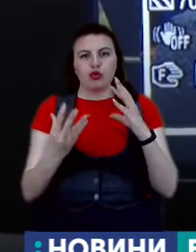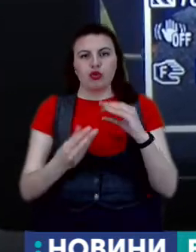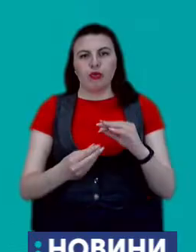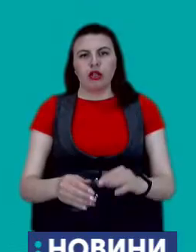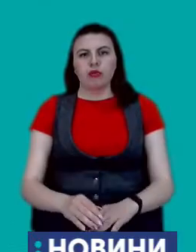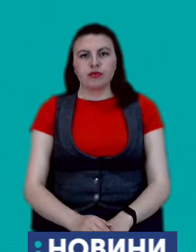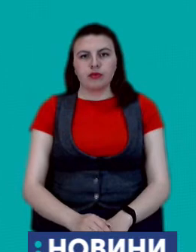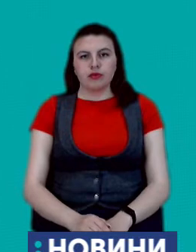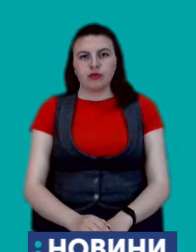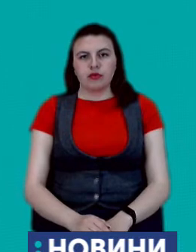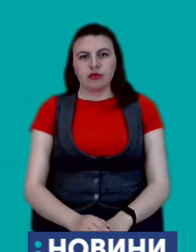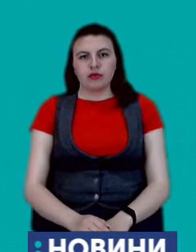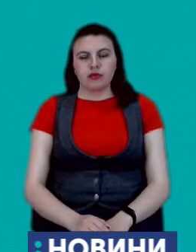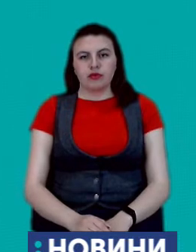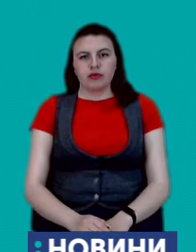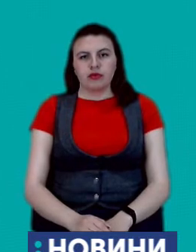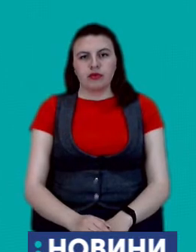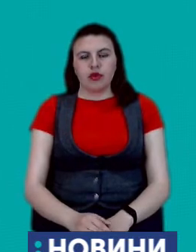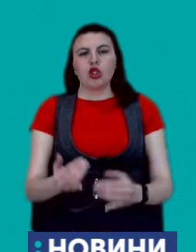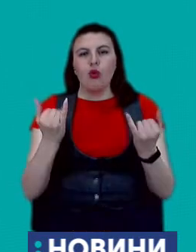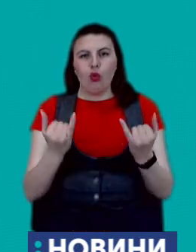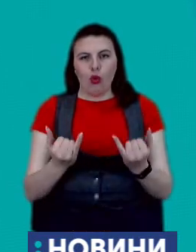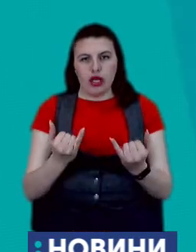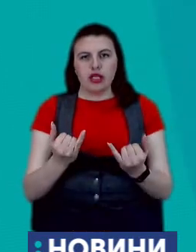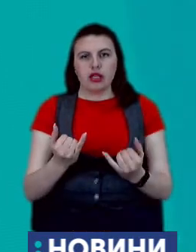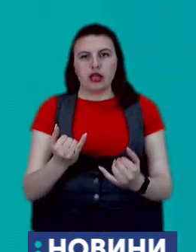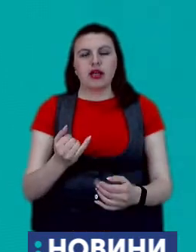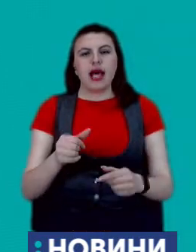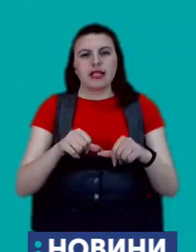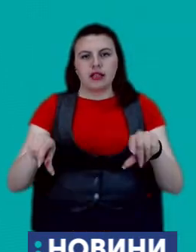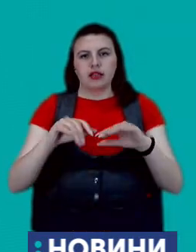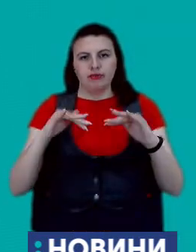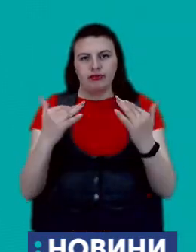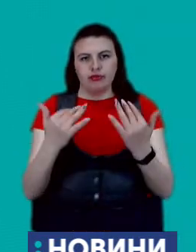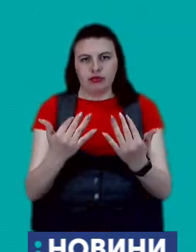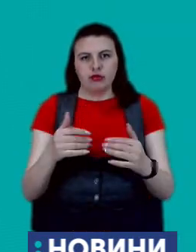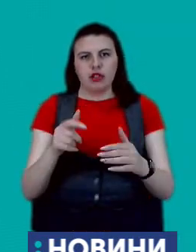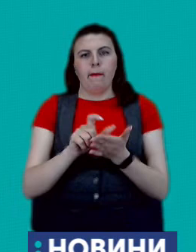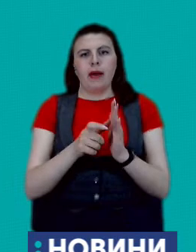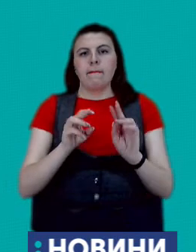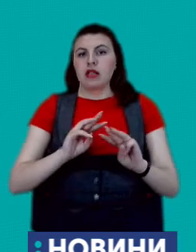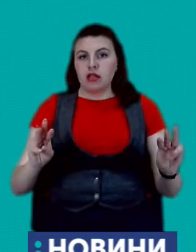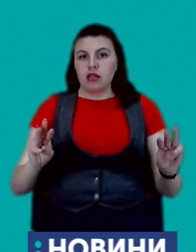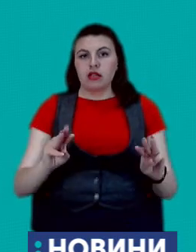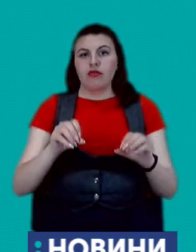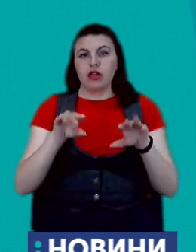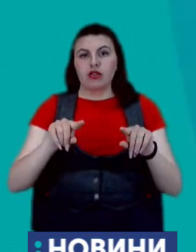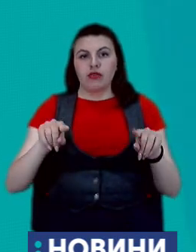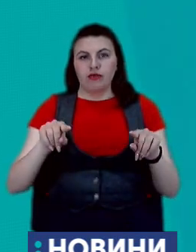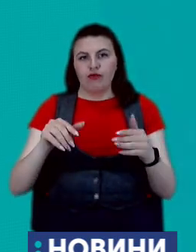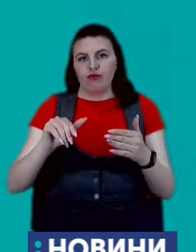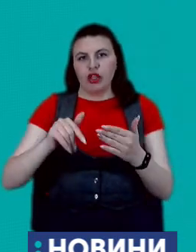Суспільному. Сьогодні на позачерговому засіданні Кабінет міністрів вирішив відновити роботу непродовольчих ринків.